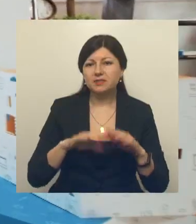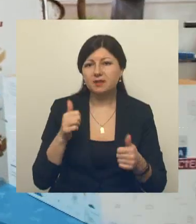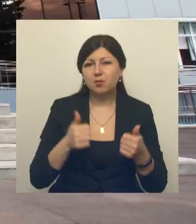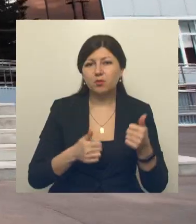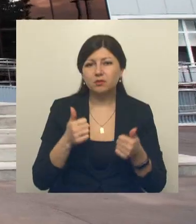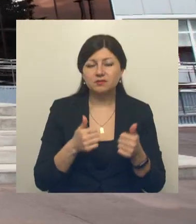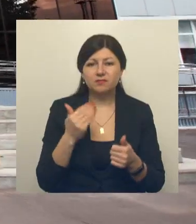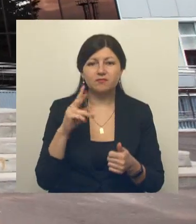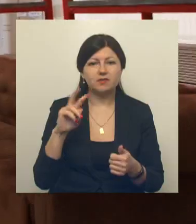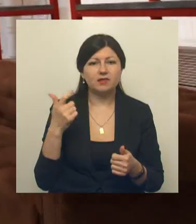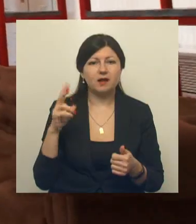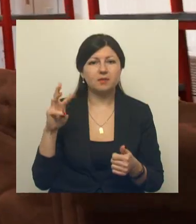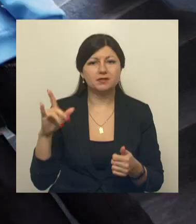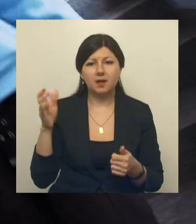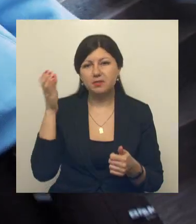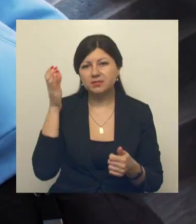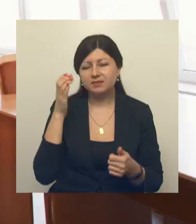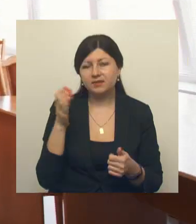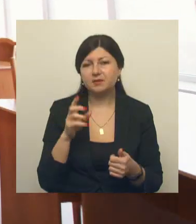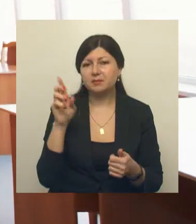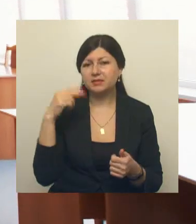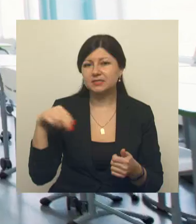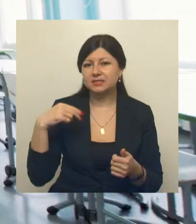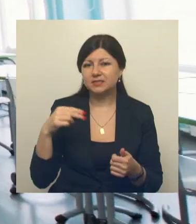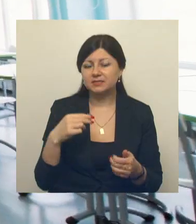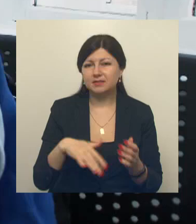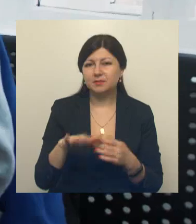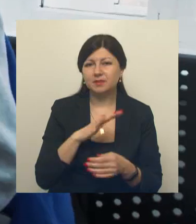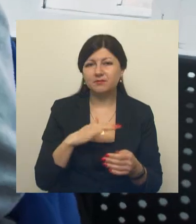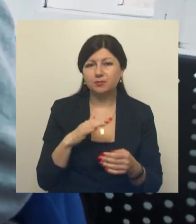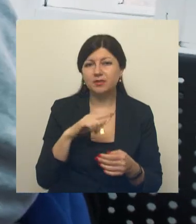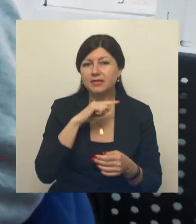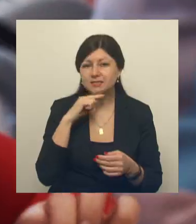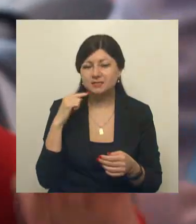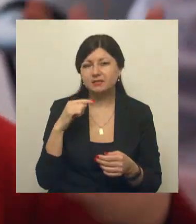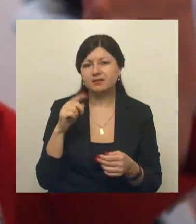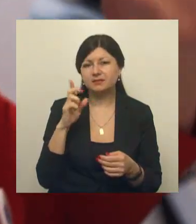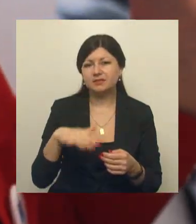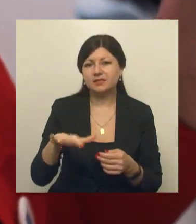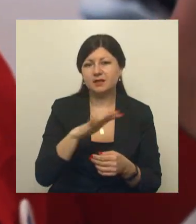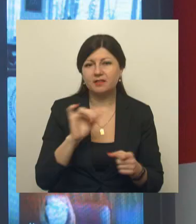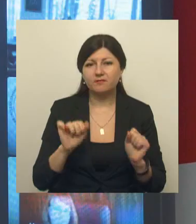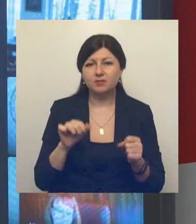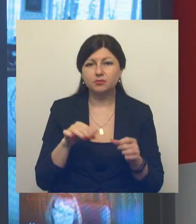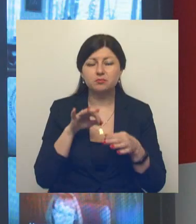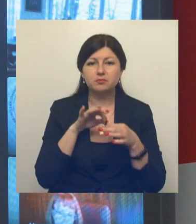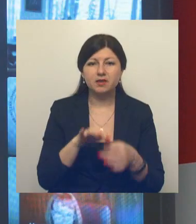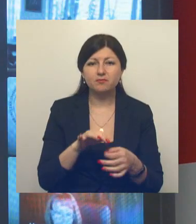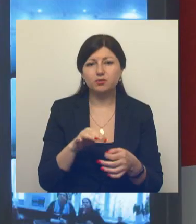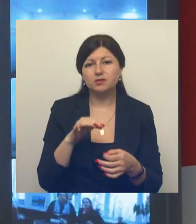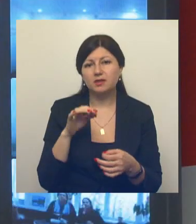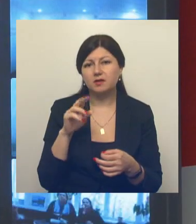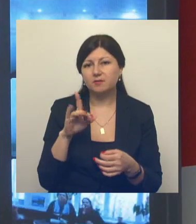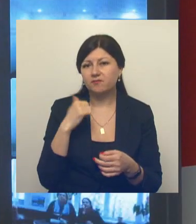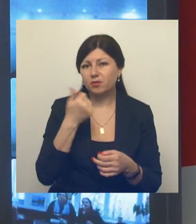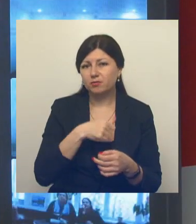конкурсе «Флагманы образования» президентской платформы «Россия – страна возможностей». Его проводят в рамках года педагога и наставника при